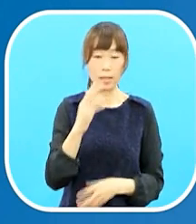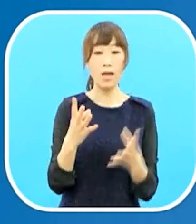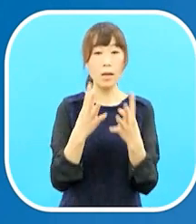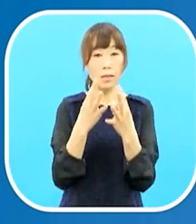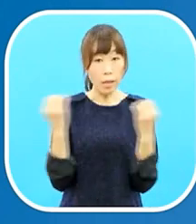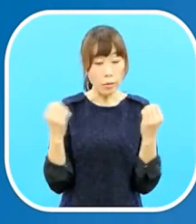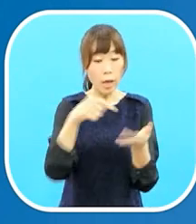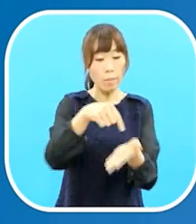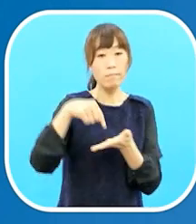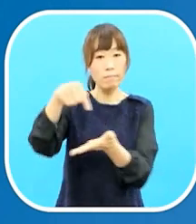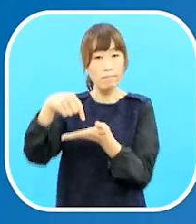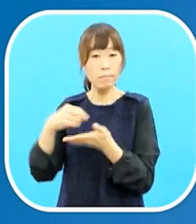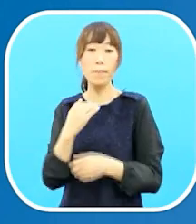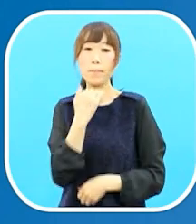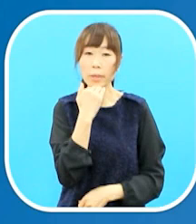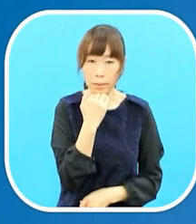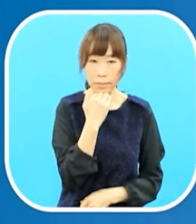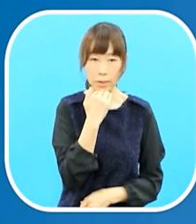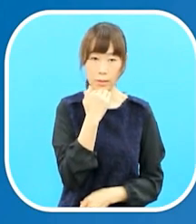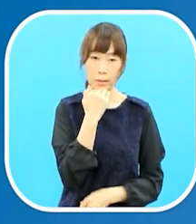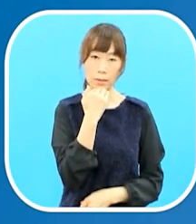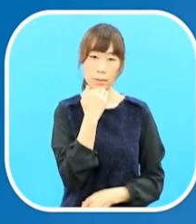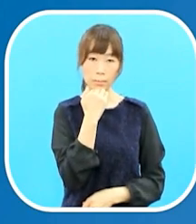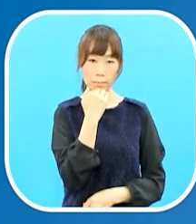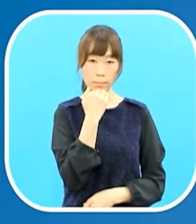多くの提案をお待ちしています。